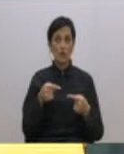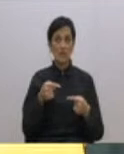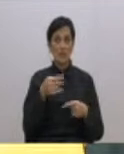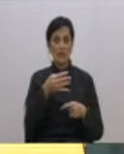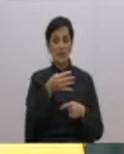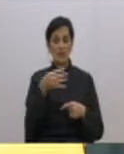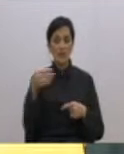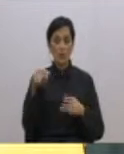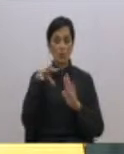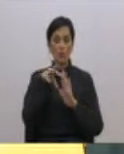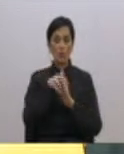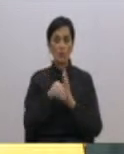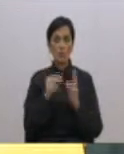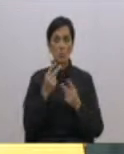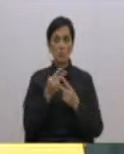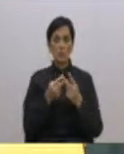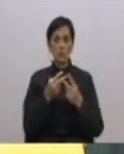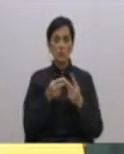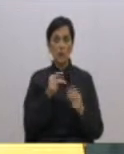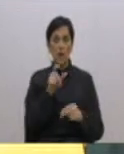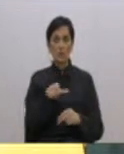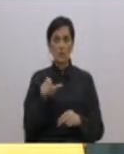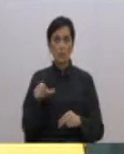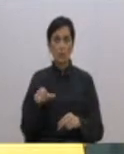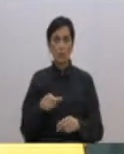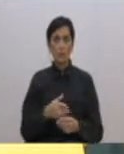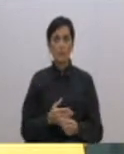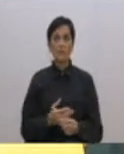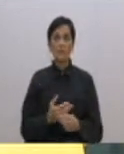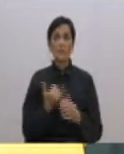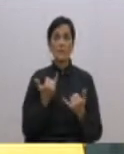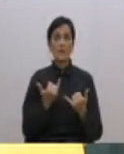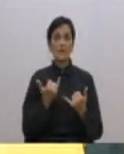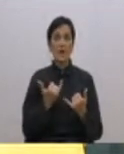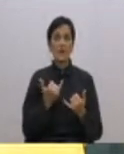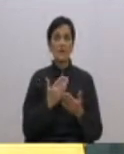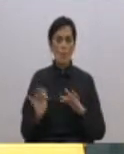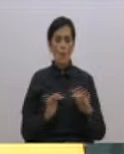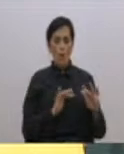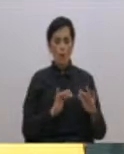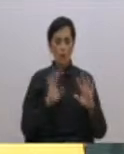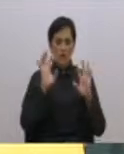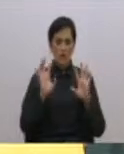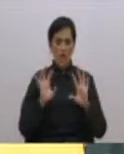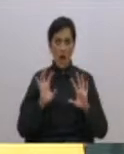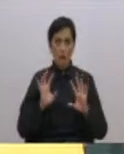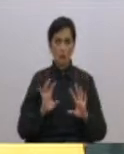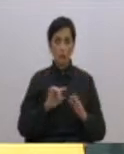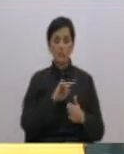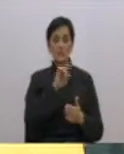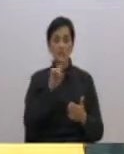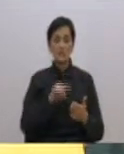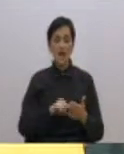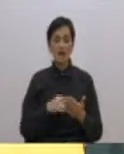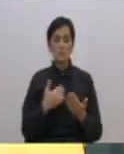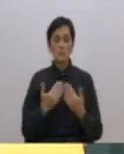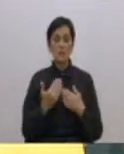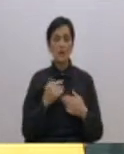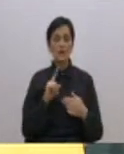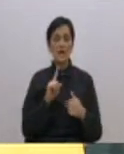მოთავსებული მშავდებულებისთვის. დღეს არ არის ასე ვთქვათ დიდ იმ საკითხთან მიმართებით, რასაც